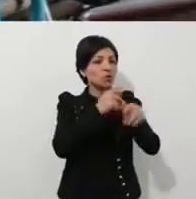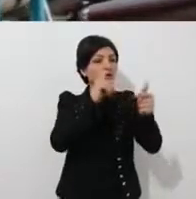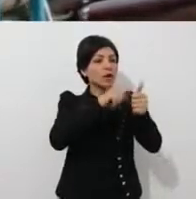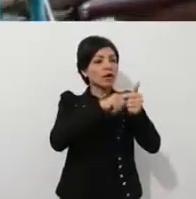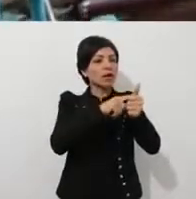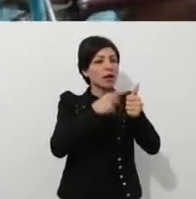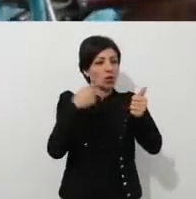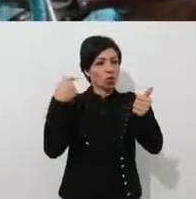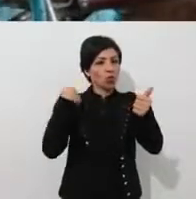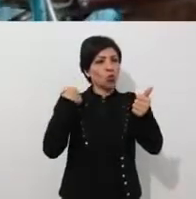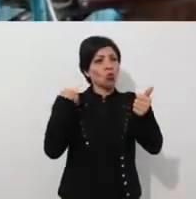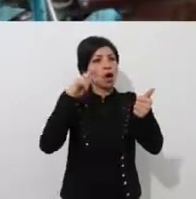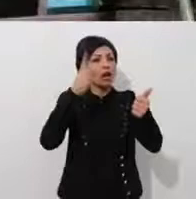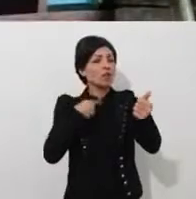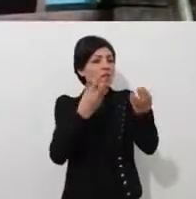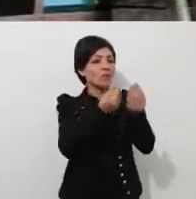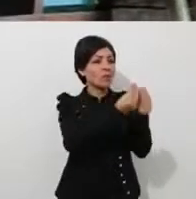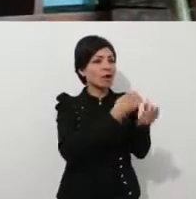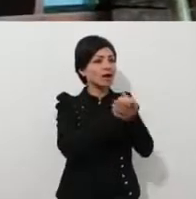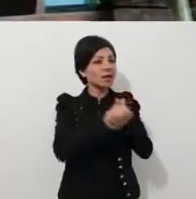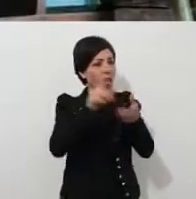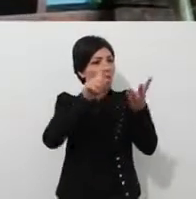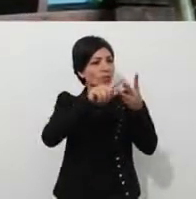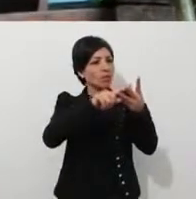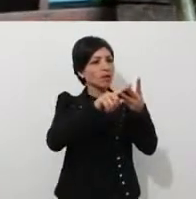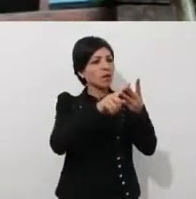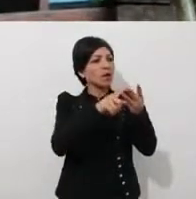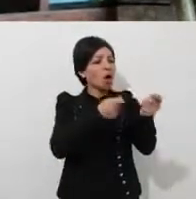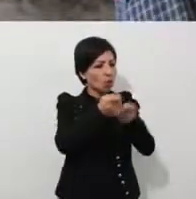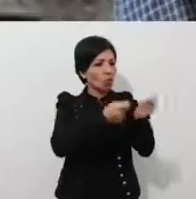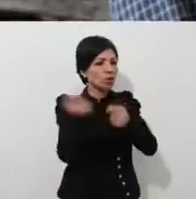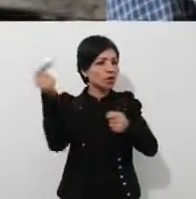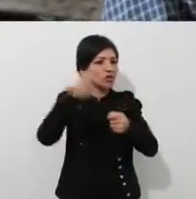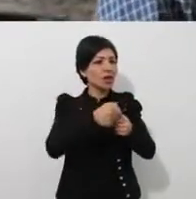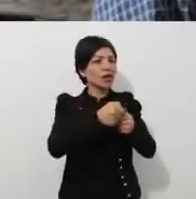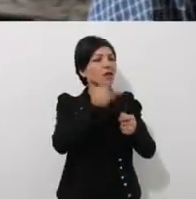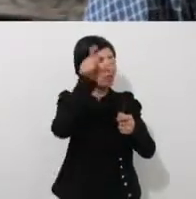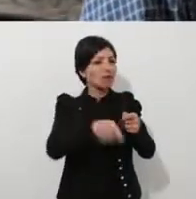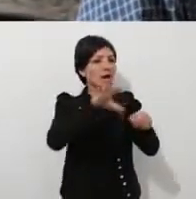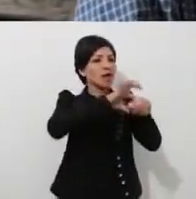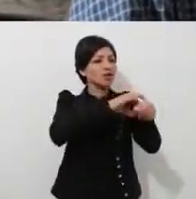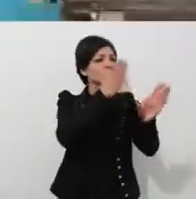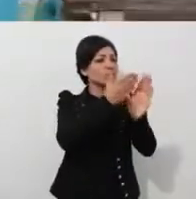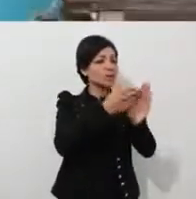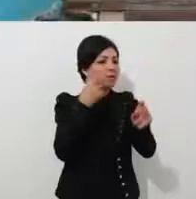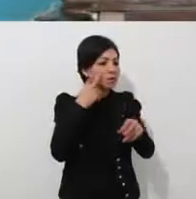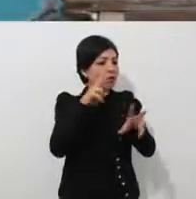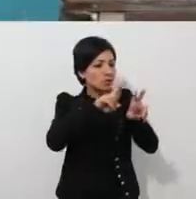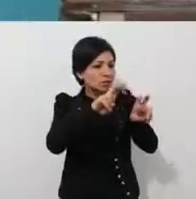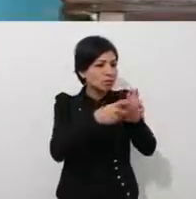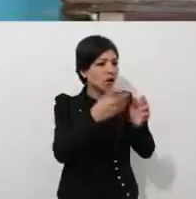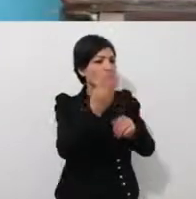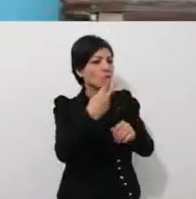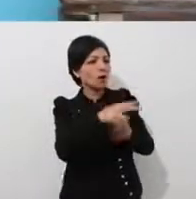أنا والمعلم اللي باشر فيها مع أصحابها مع المدير، مع جانا زاد الطبيب النفساني،